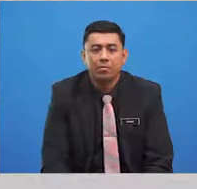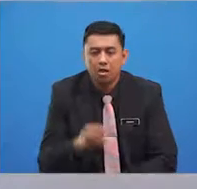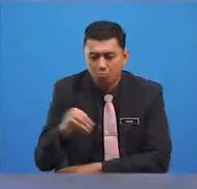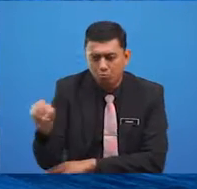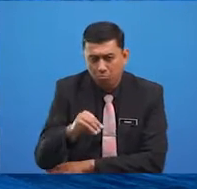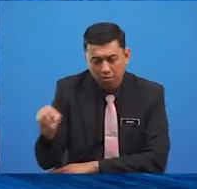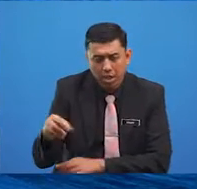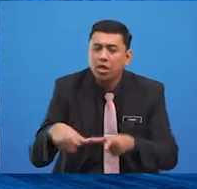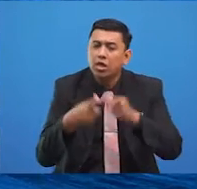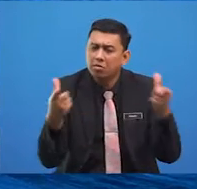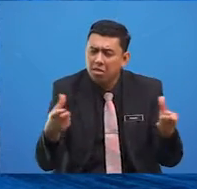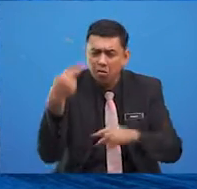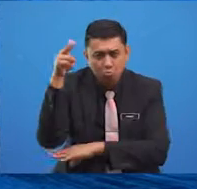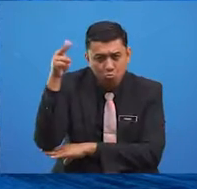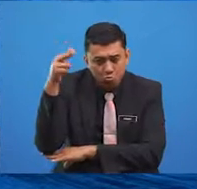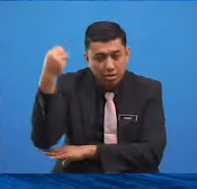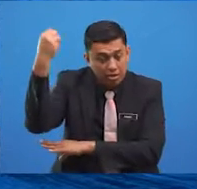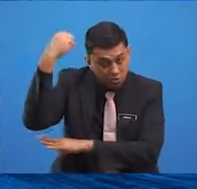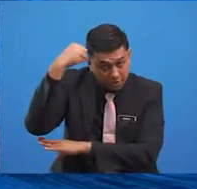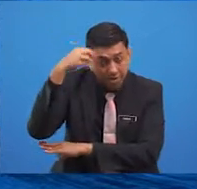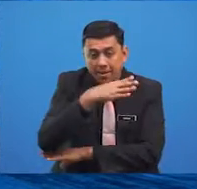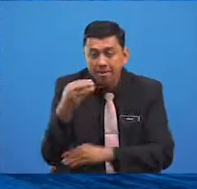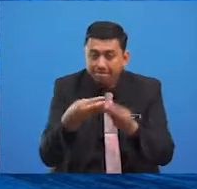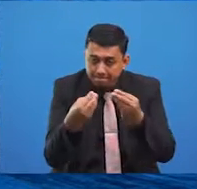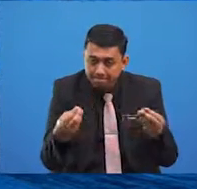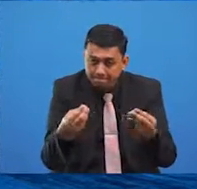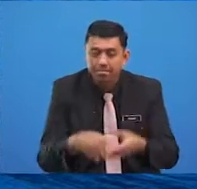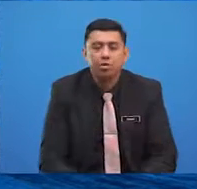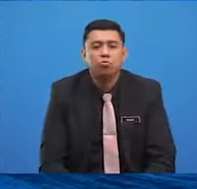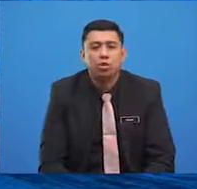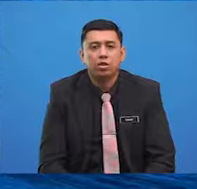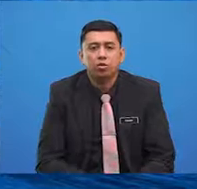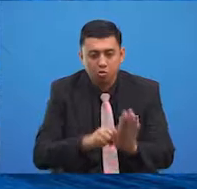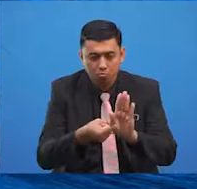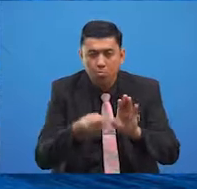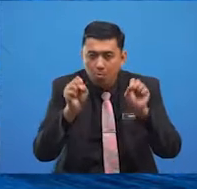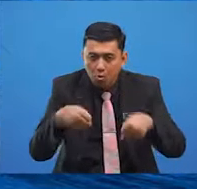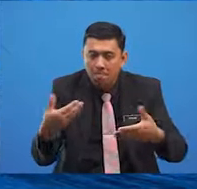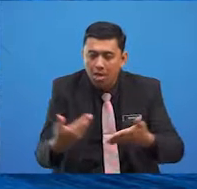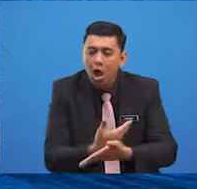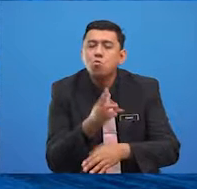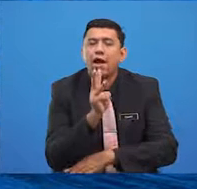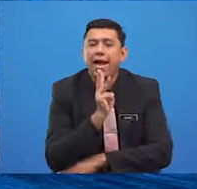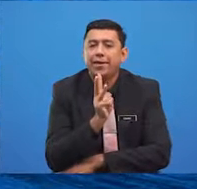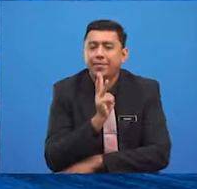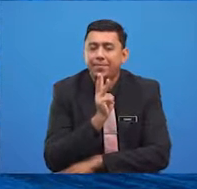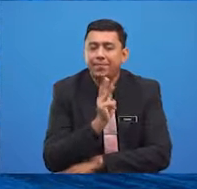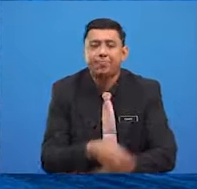Murid-murid, selain hutan, suria dan tanah, terdapat sumber boleh baharu iaitu air.